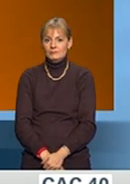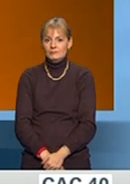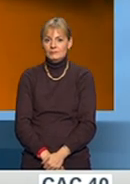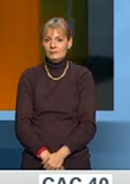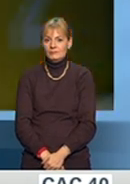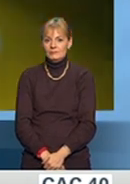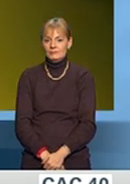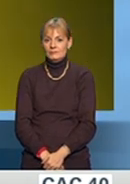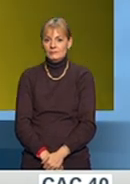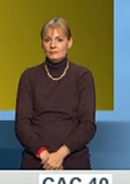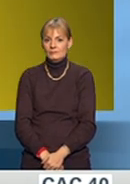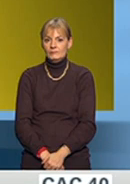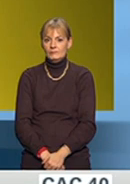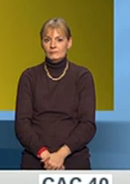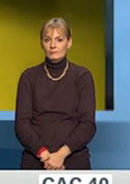Compte avant tout.